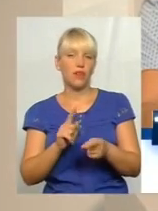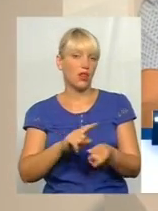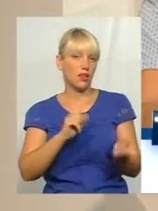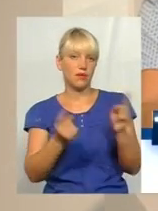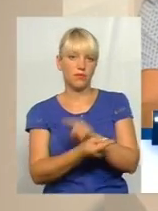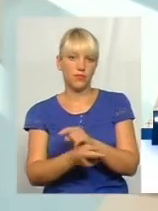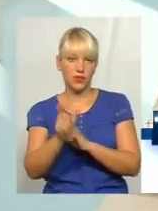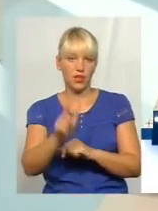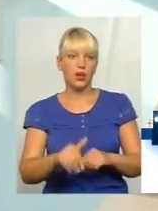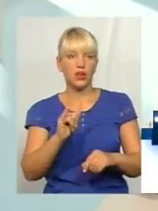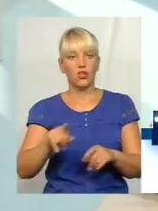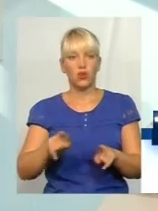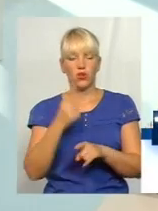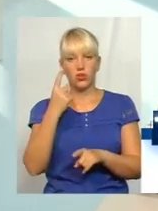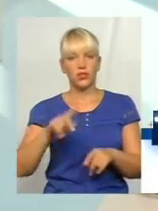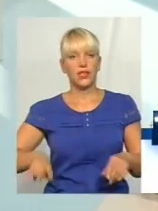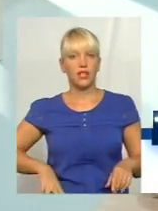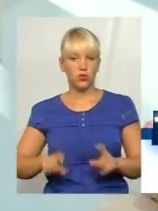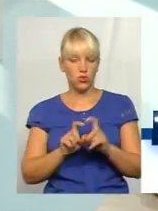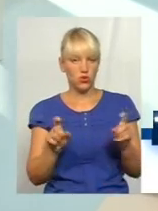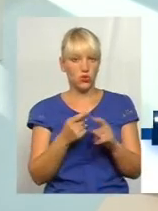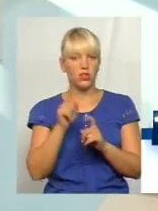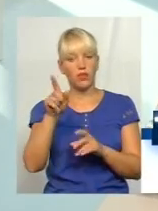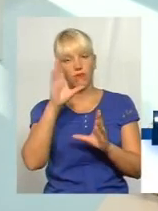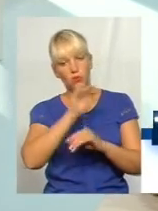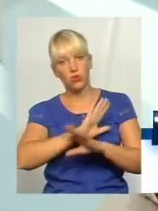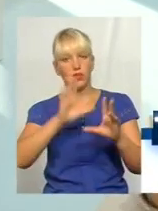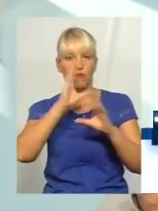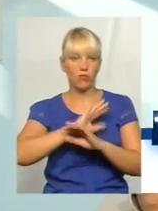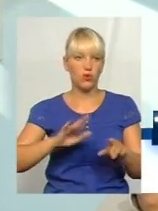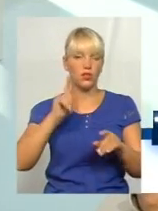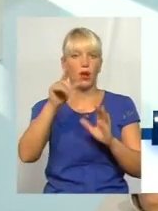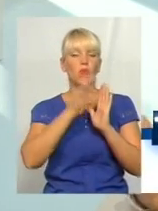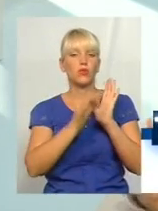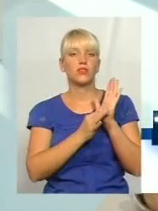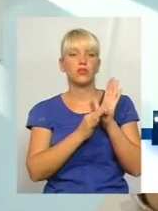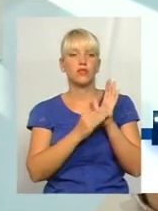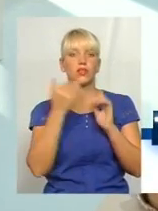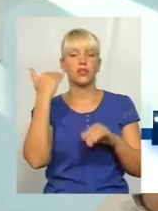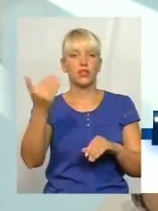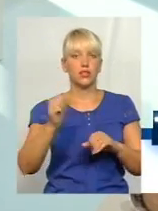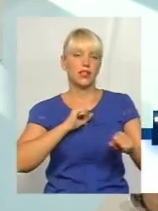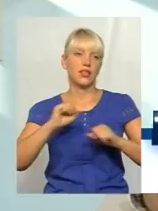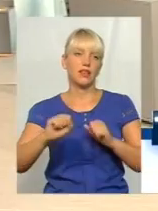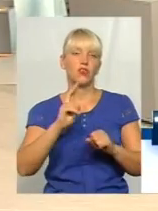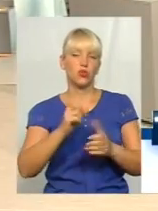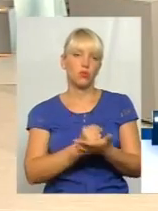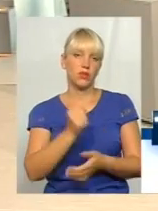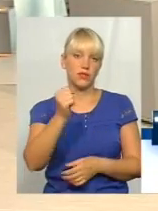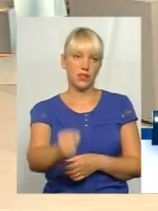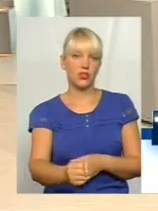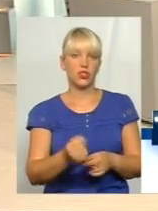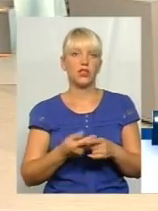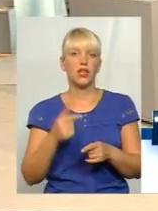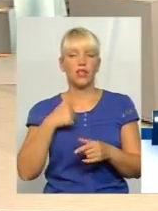зрозуміну директор школи то естьсть там питання впорились чи не впорились вже оцінювали їхні керівники які їх призначили на це так